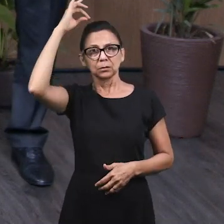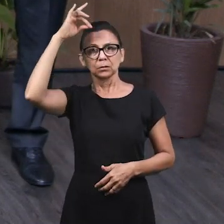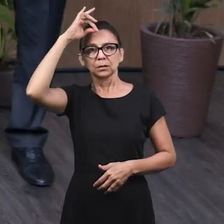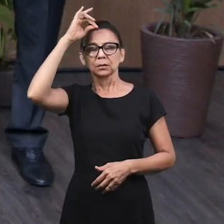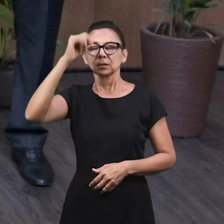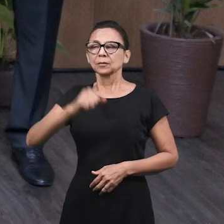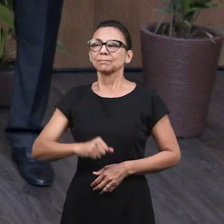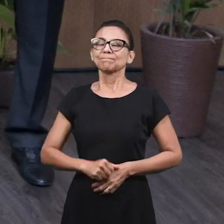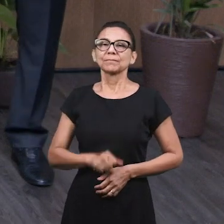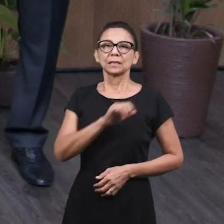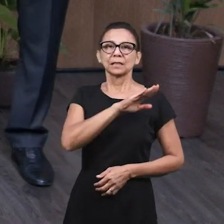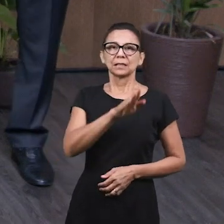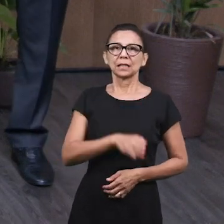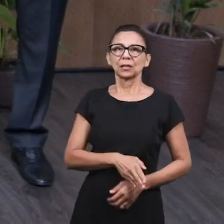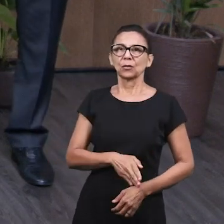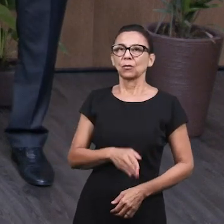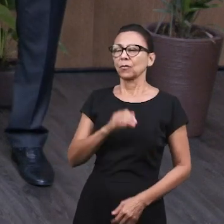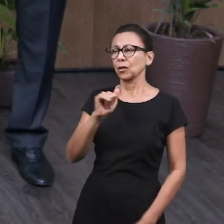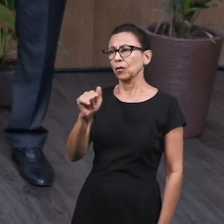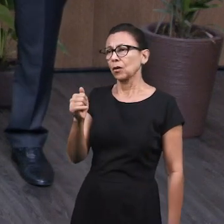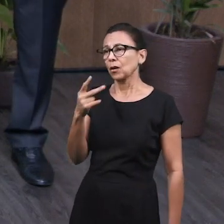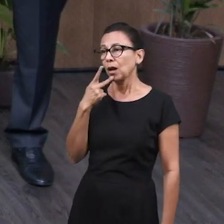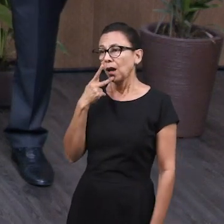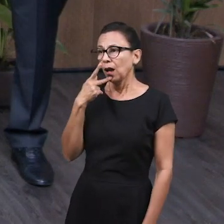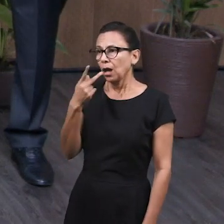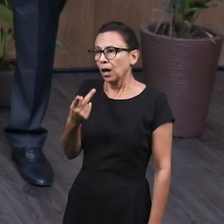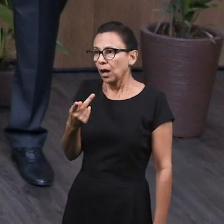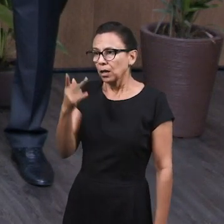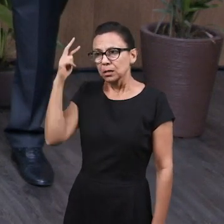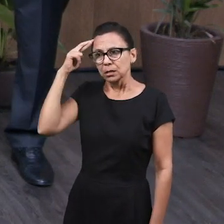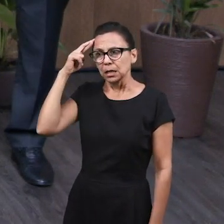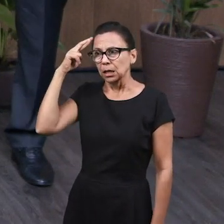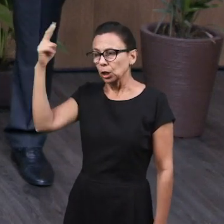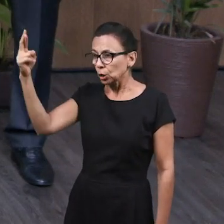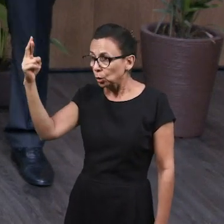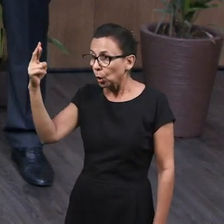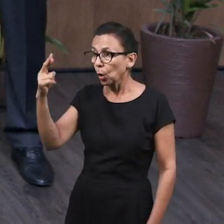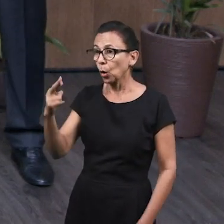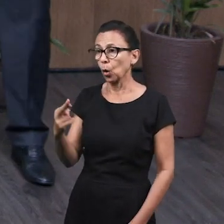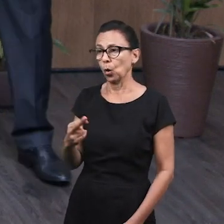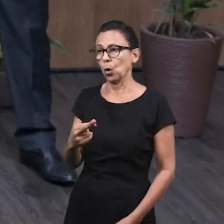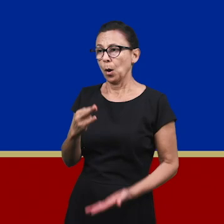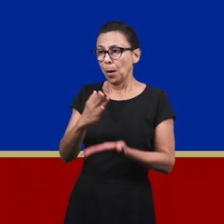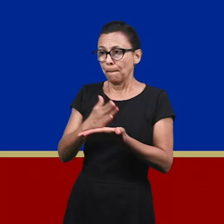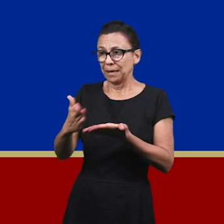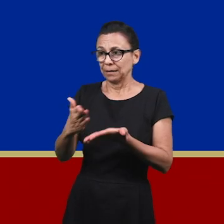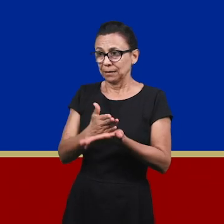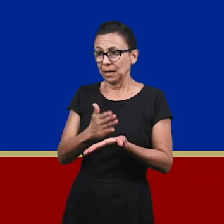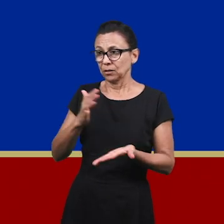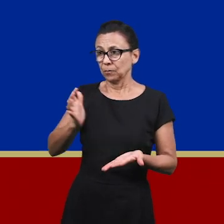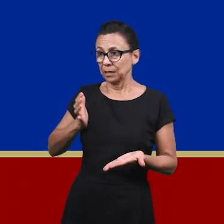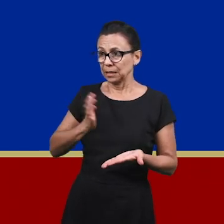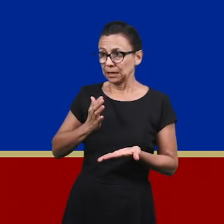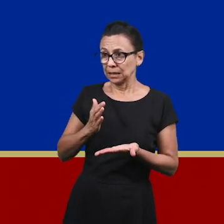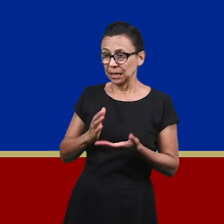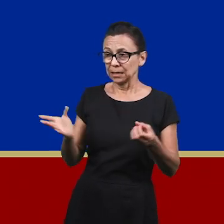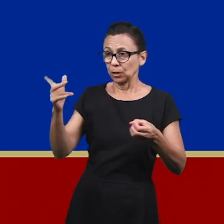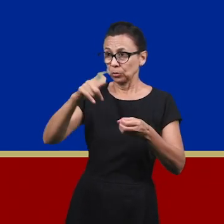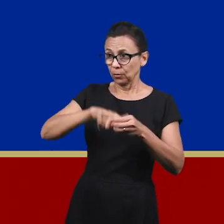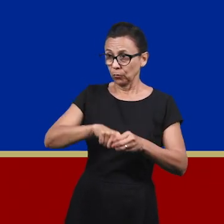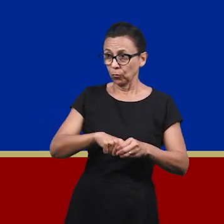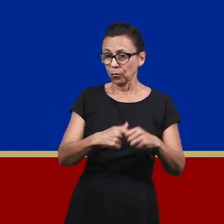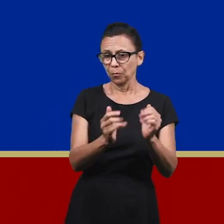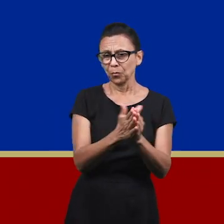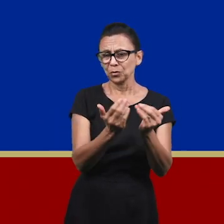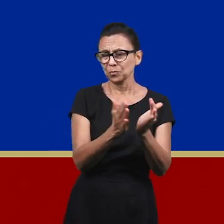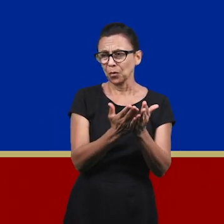pauvres la moitié de mes biens. Et si en quelque chose j'ai porté de préjudice à